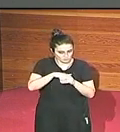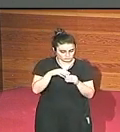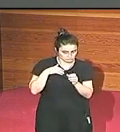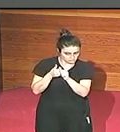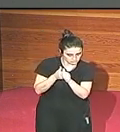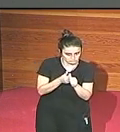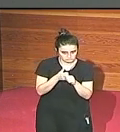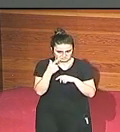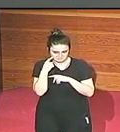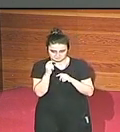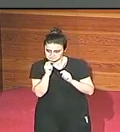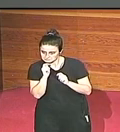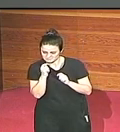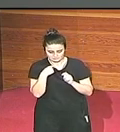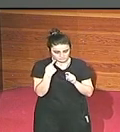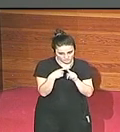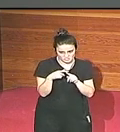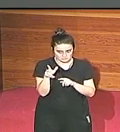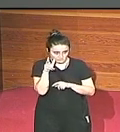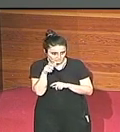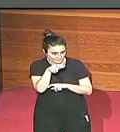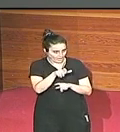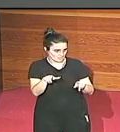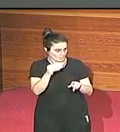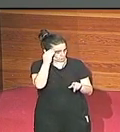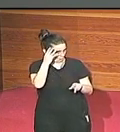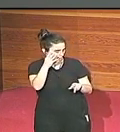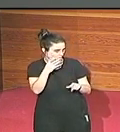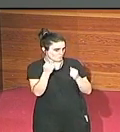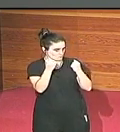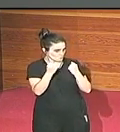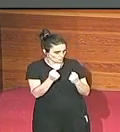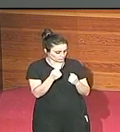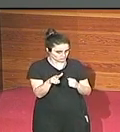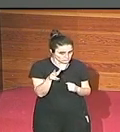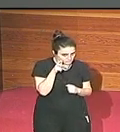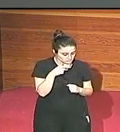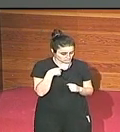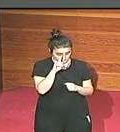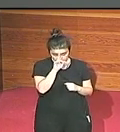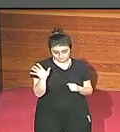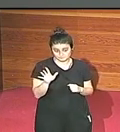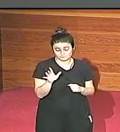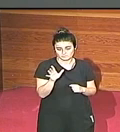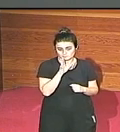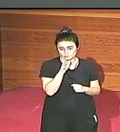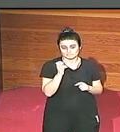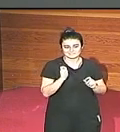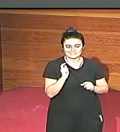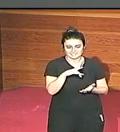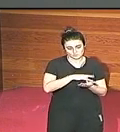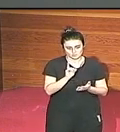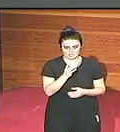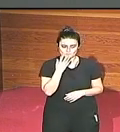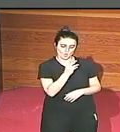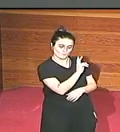jende ustez prestigioa duen jende askoren gandik, ba, oso gogorra izan zen, ez? Eta hori nazioartean normalean ez da gertatzen. Venezuela